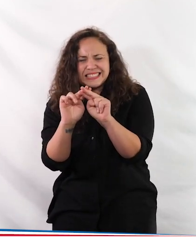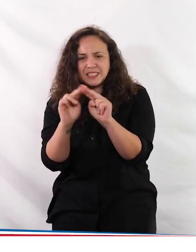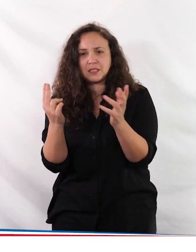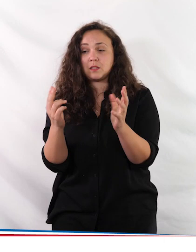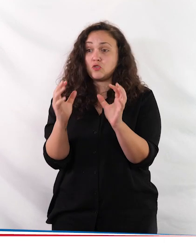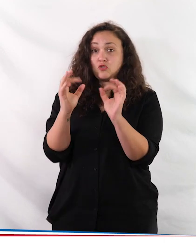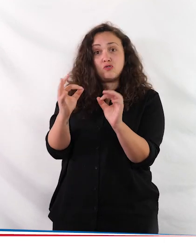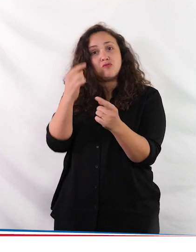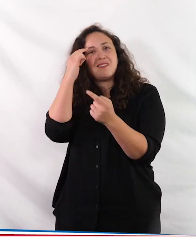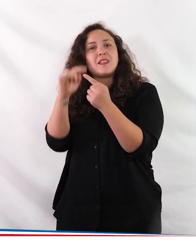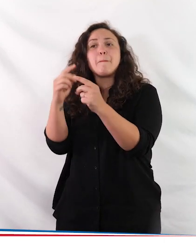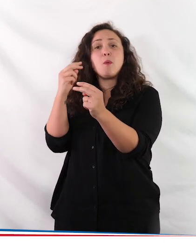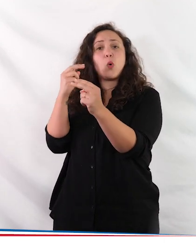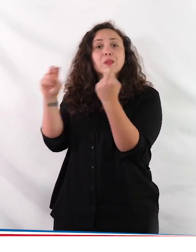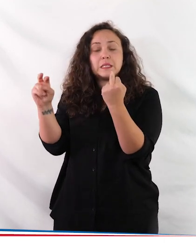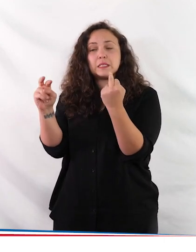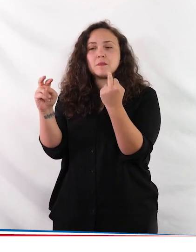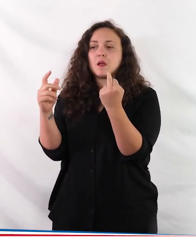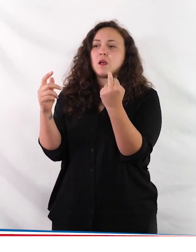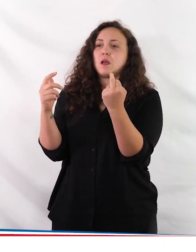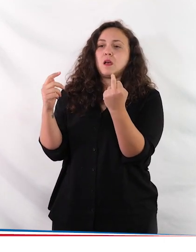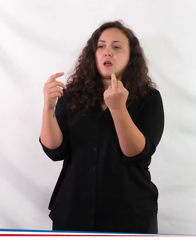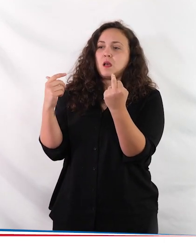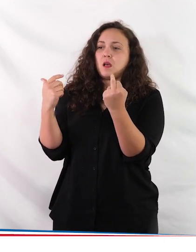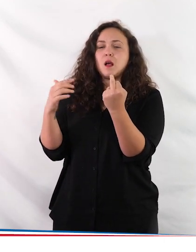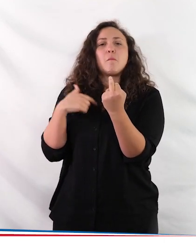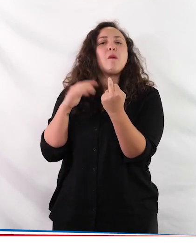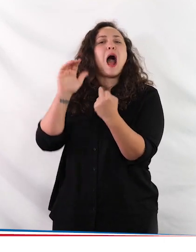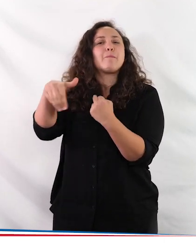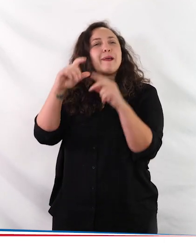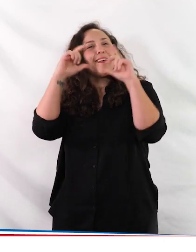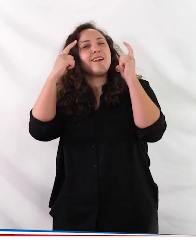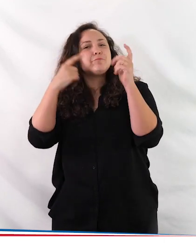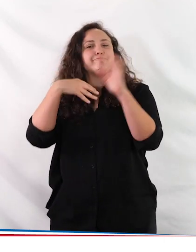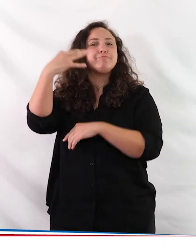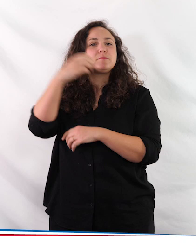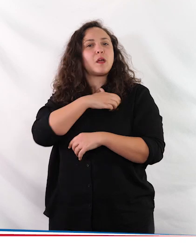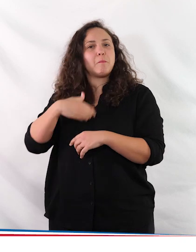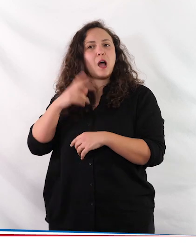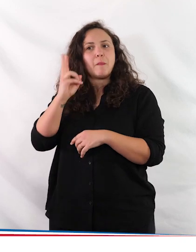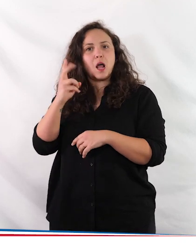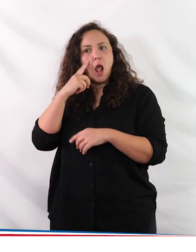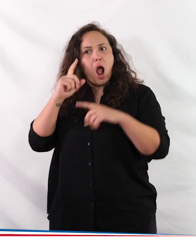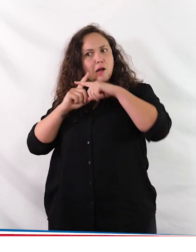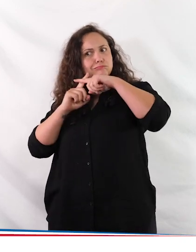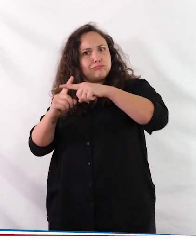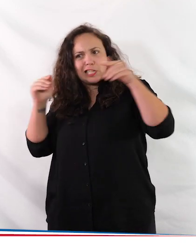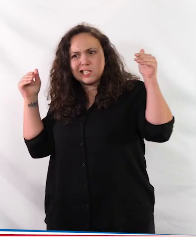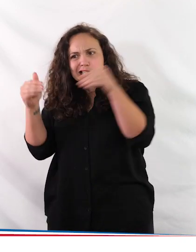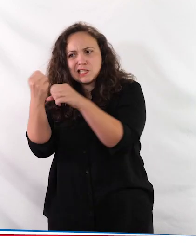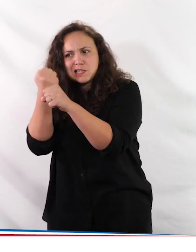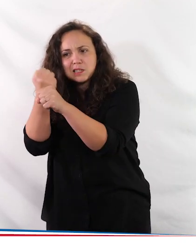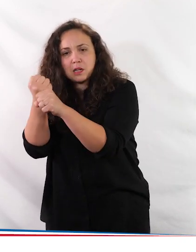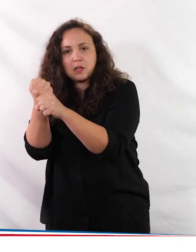de cette question notamment de l'autisme, sur laquelle après j'ai beaucoup travaillé en tant que maire de Paris, je me suis dit qu'il y avait là et un